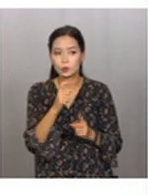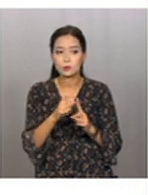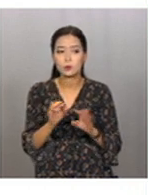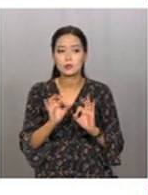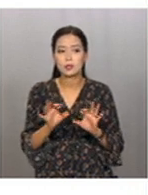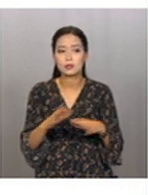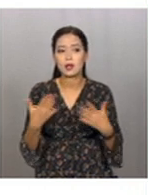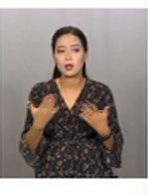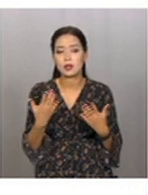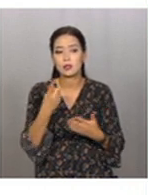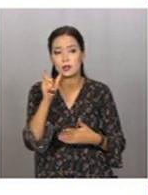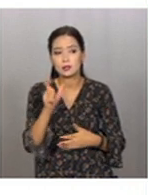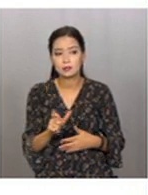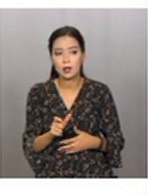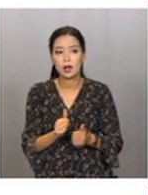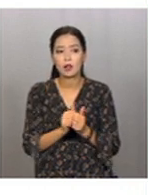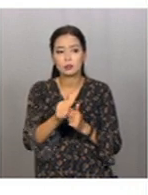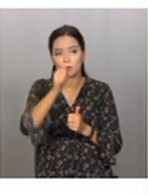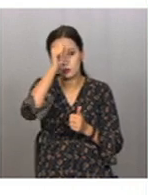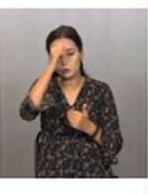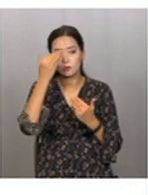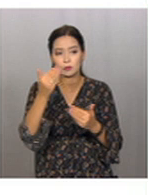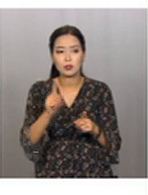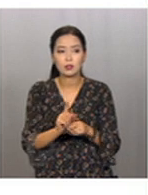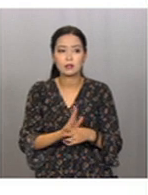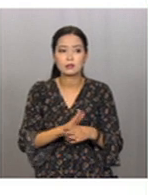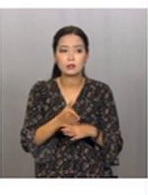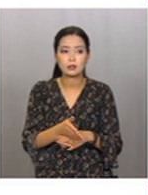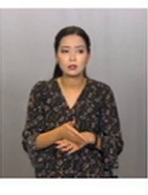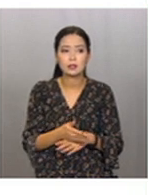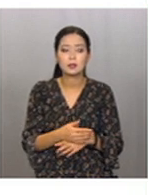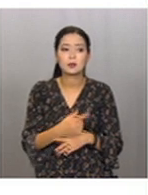кезде, «Алдымнан Құдай айдап келді кезің. Бір